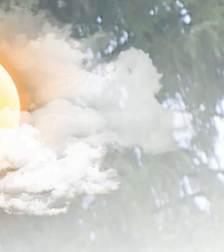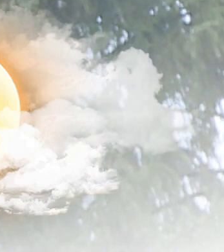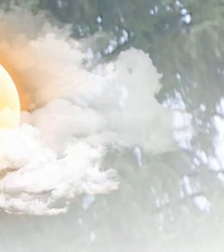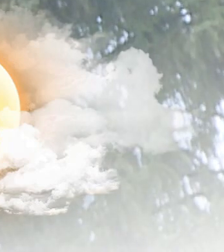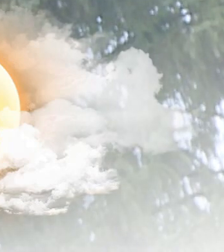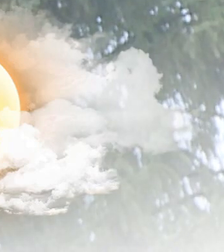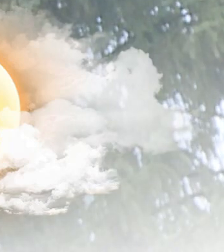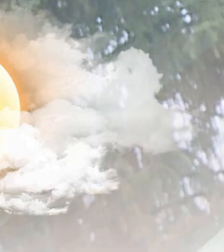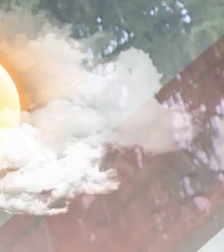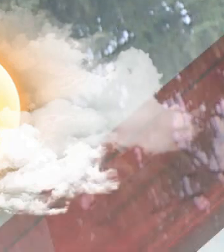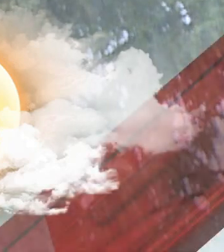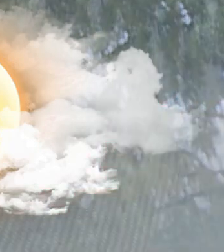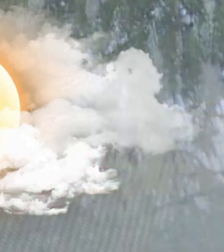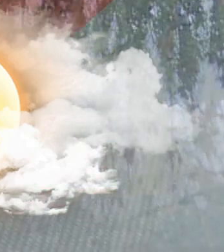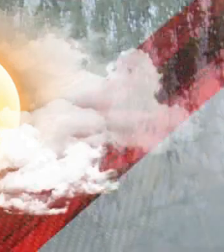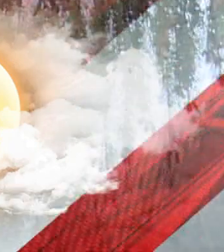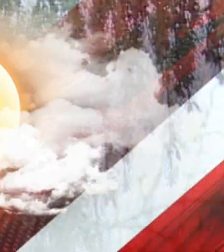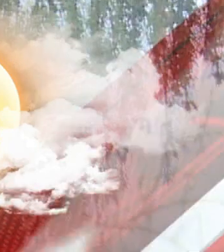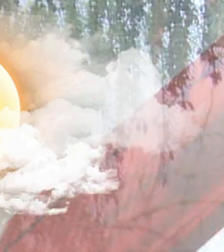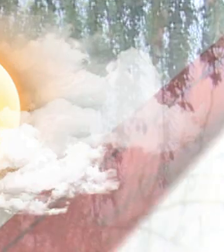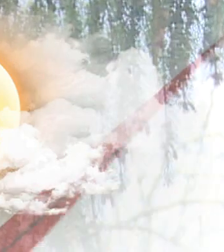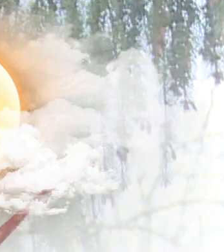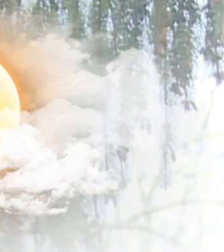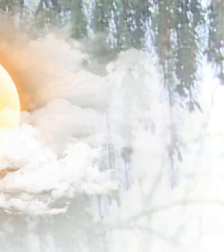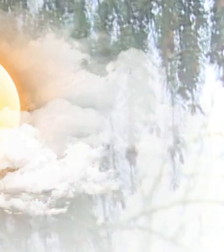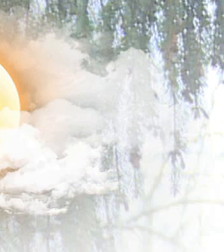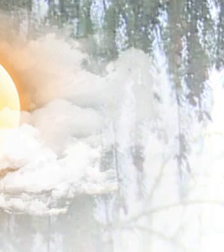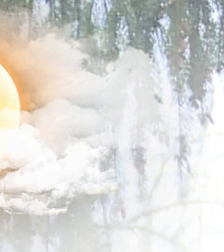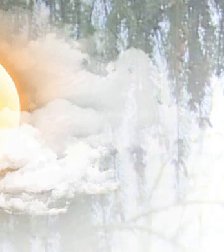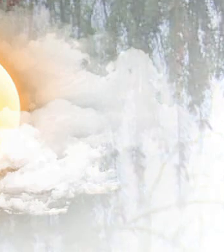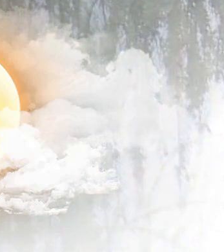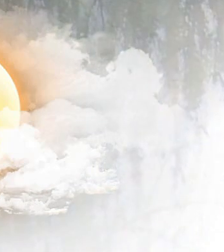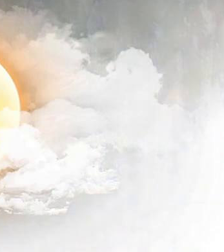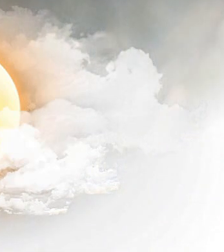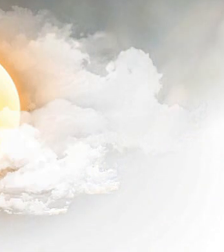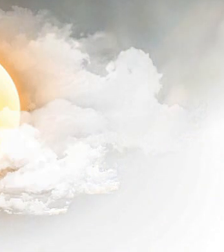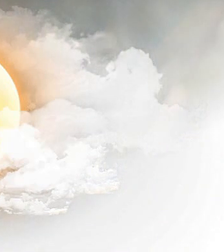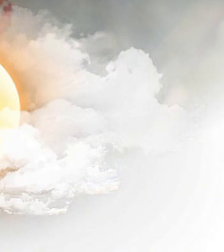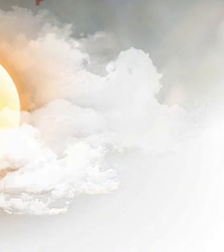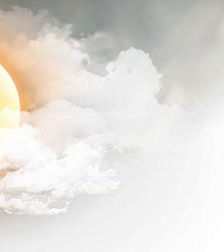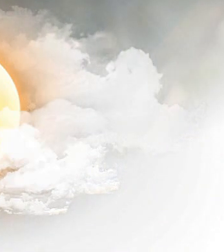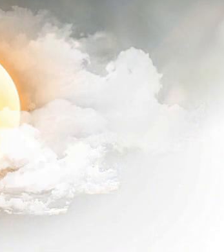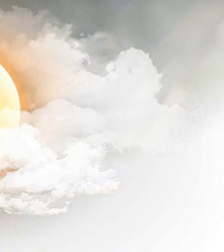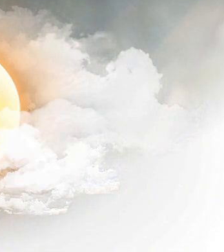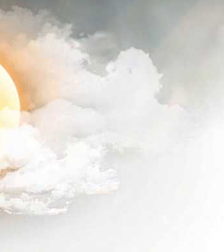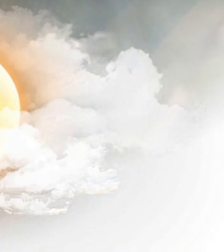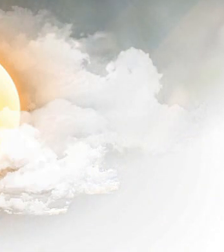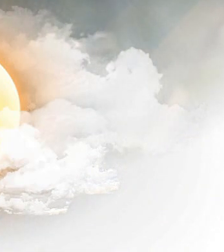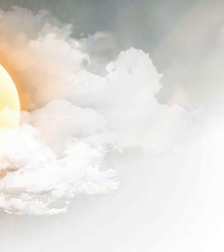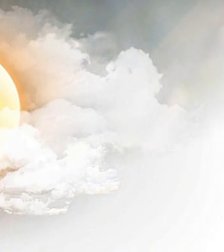плюс 22 днём і да плюс 18 вечарам. Малавоблачна, без ападкаў.